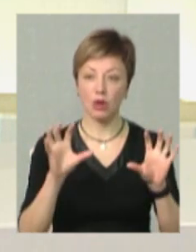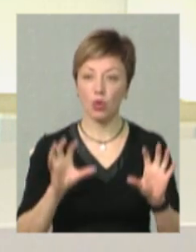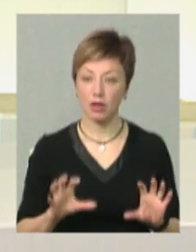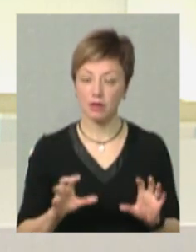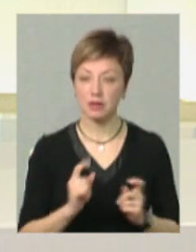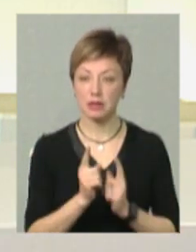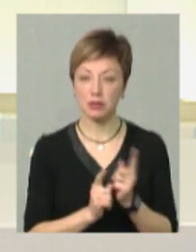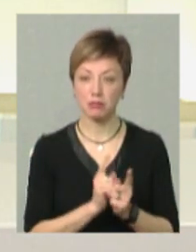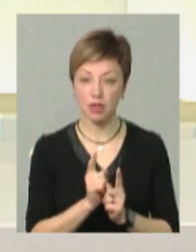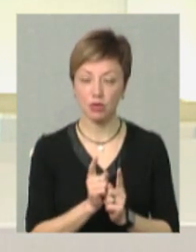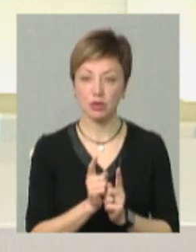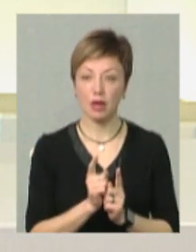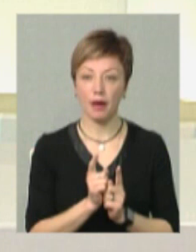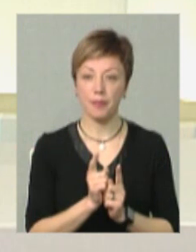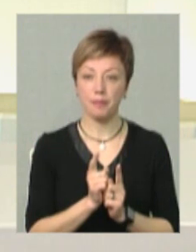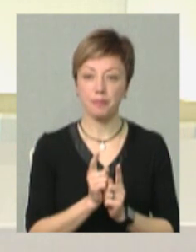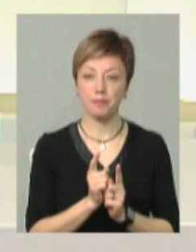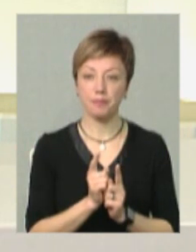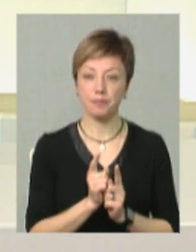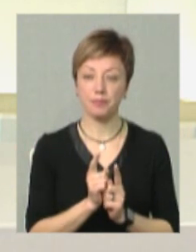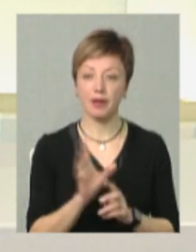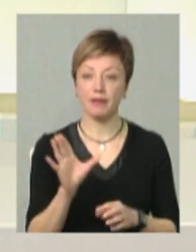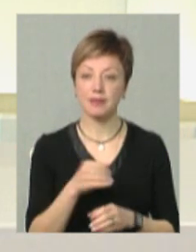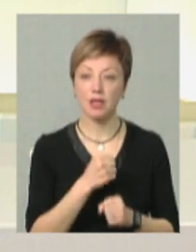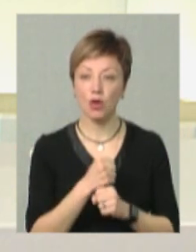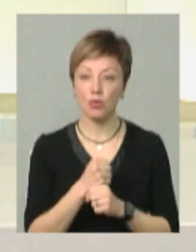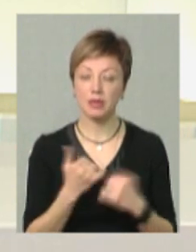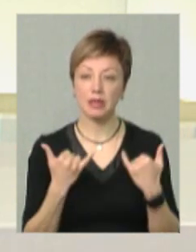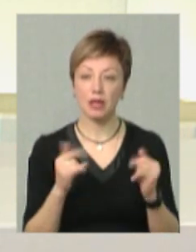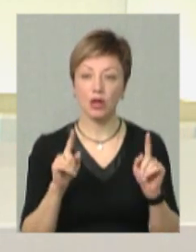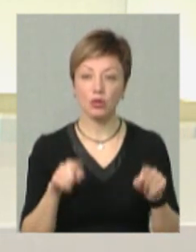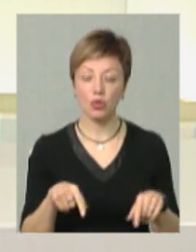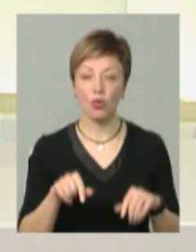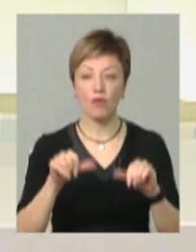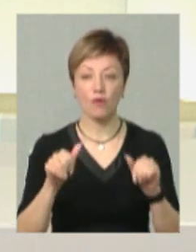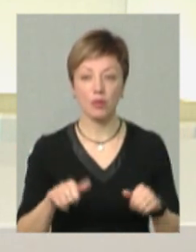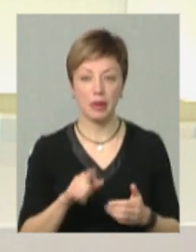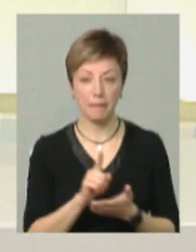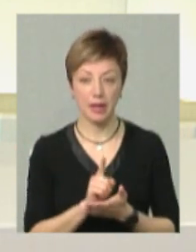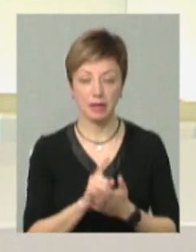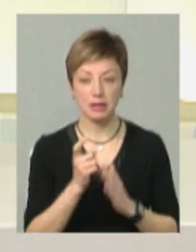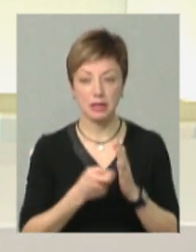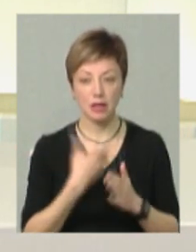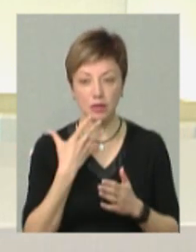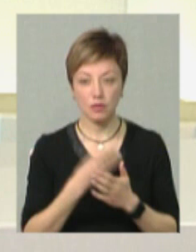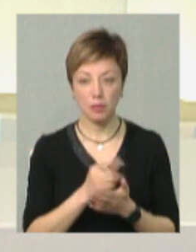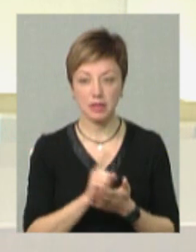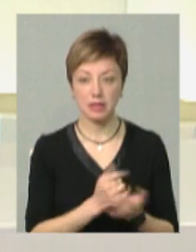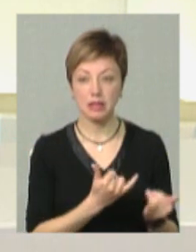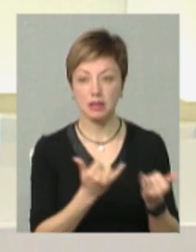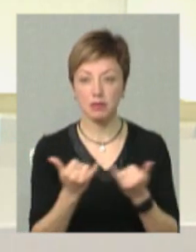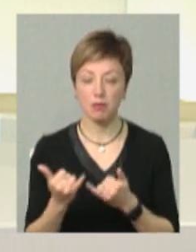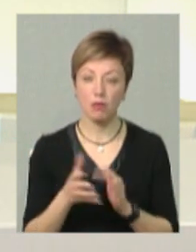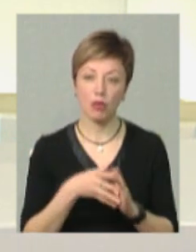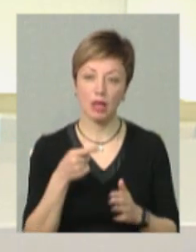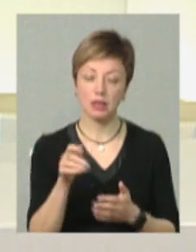законодавства, яке змінюється. Якби все робиться для того, щоб людина могла оформити пенсію, дізнатися про своє пенсійне